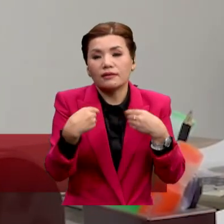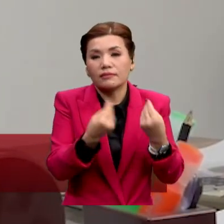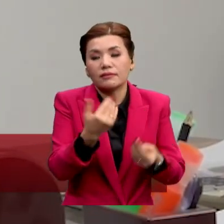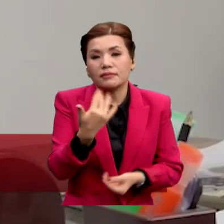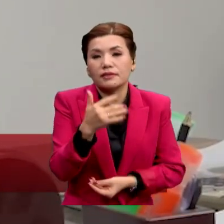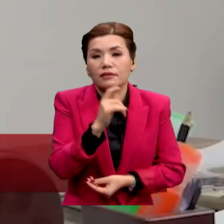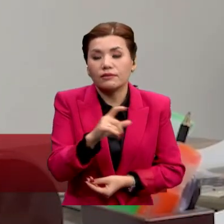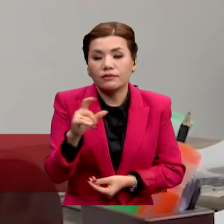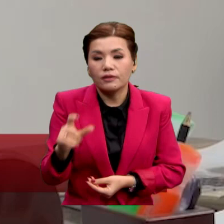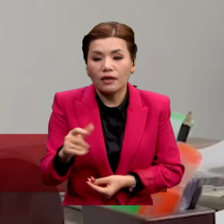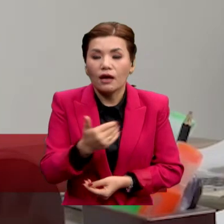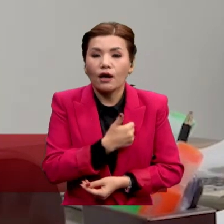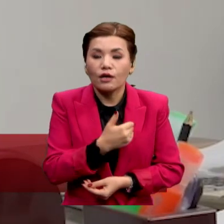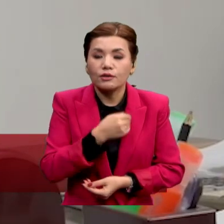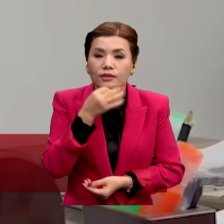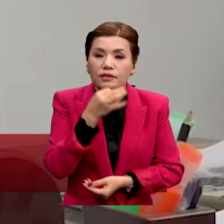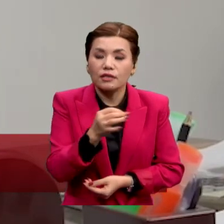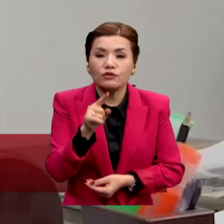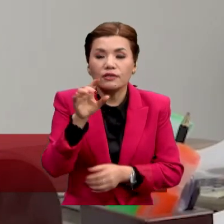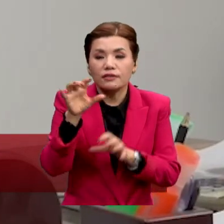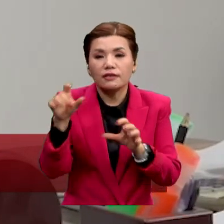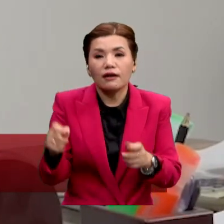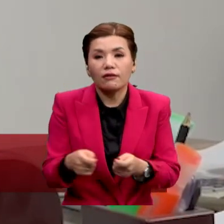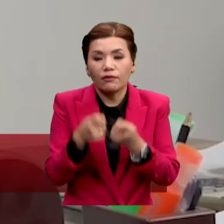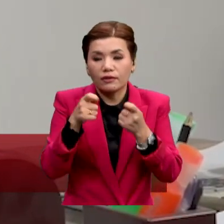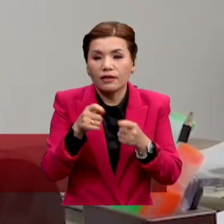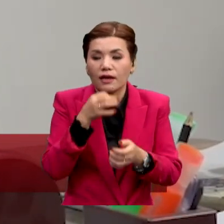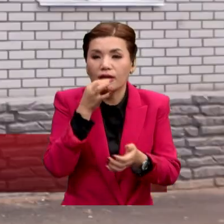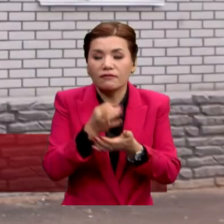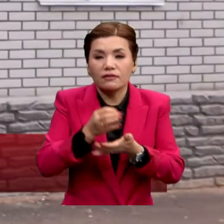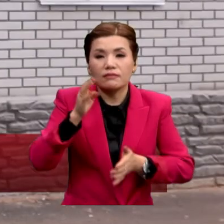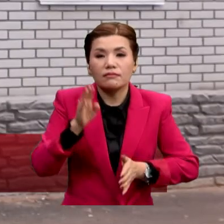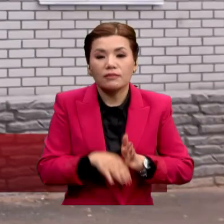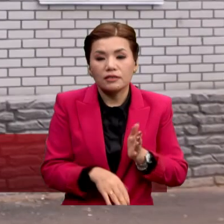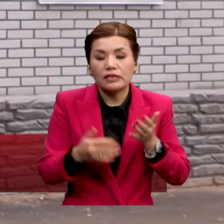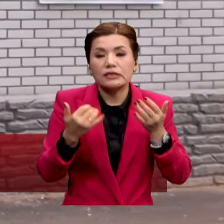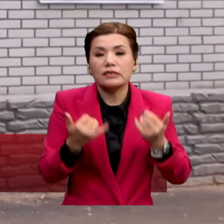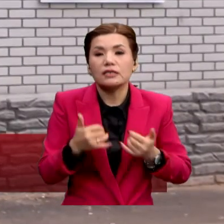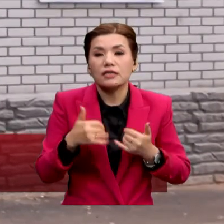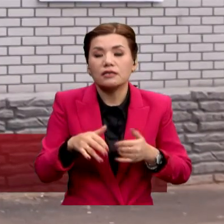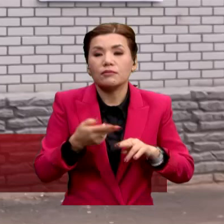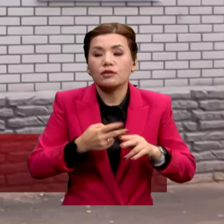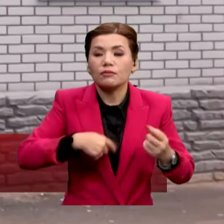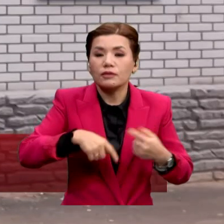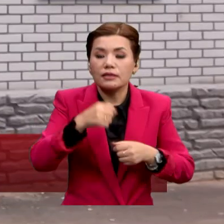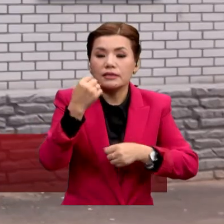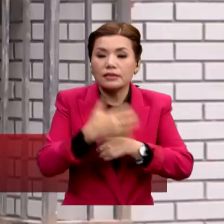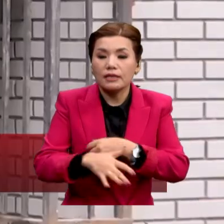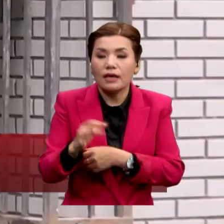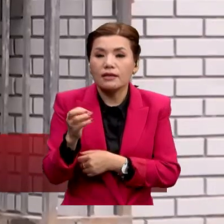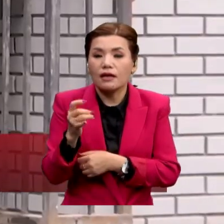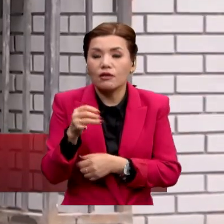50 человек. Хочу подчеркнуть, что это незаконно и крайне безответственно. Сейчас представители бизнес-центра «Эталон»